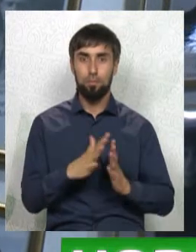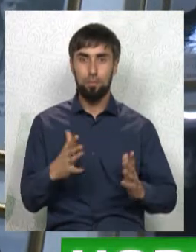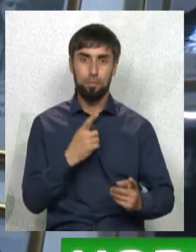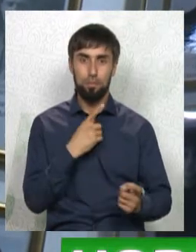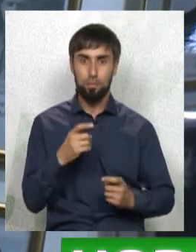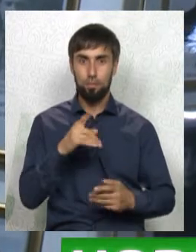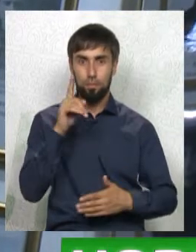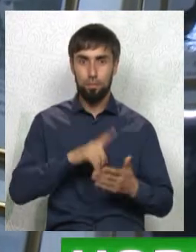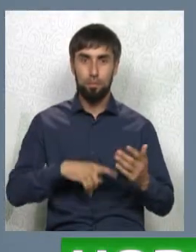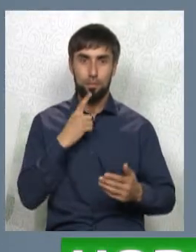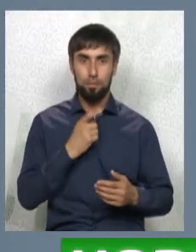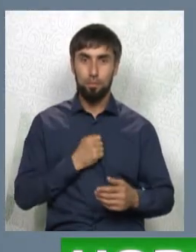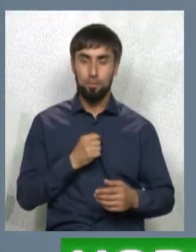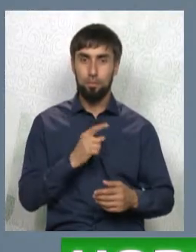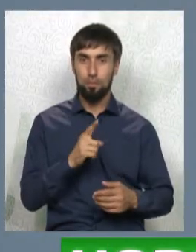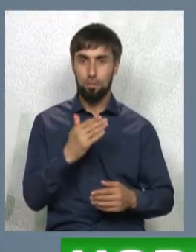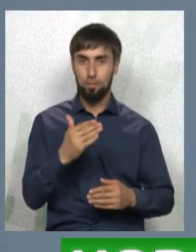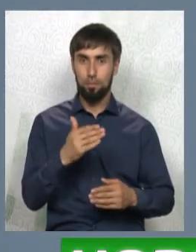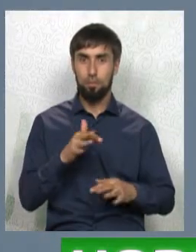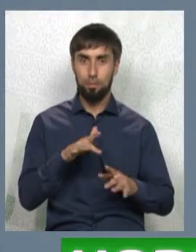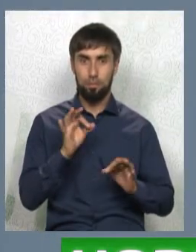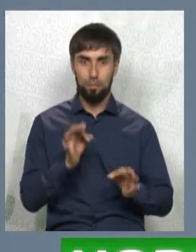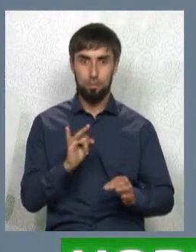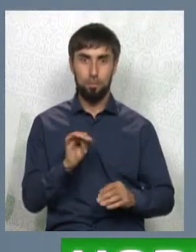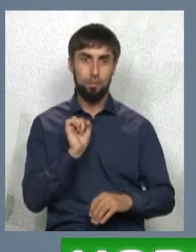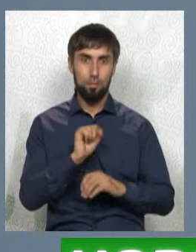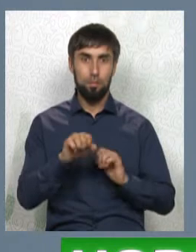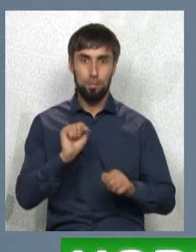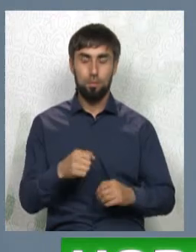укрепил веру Советской Армии, что их дело правое, и за победу